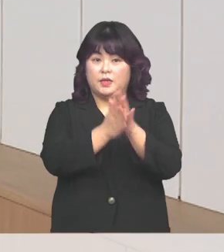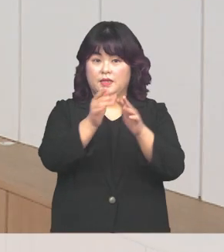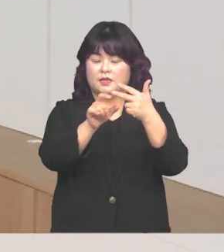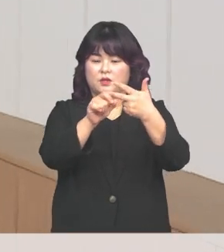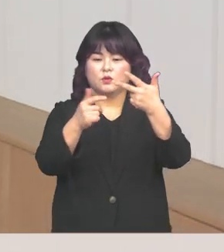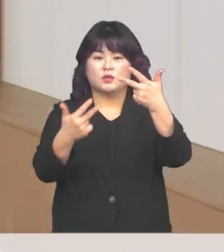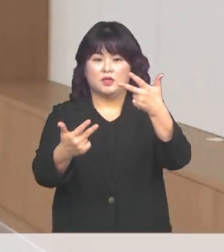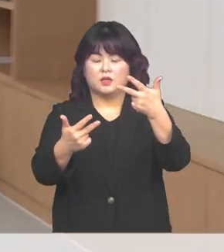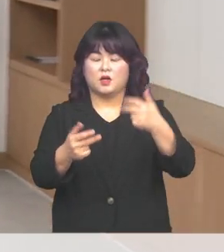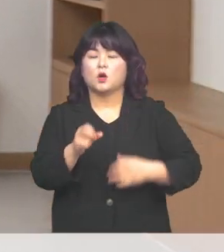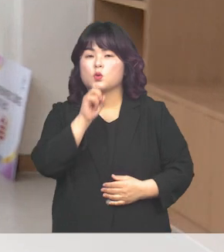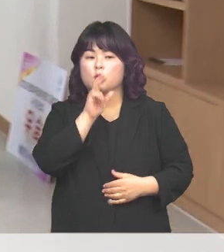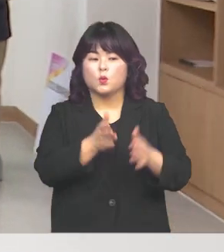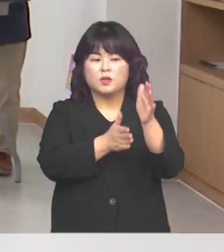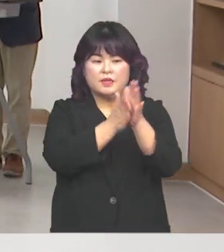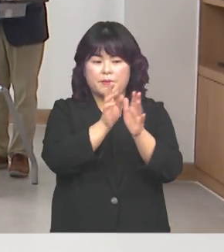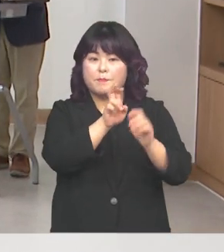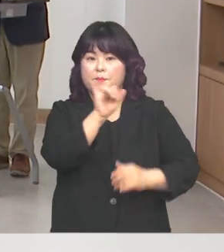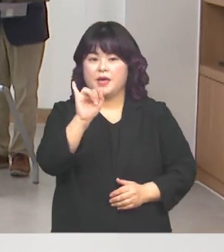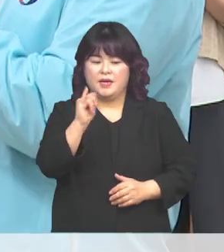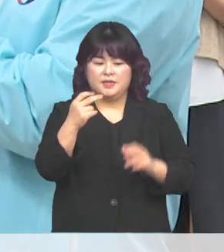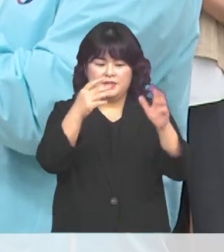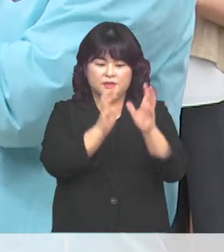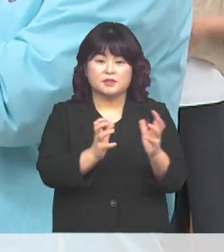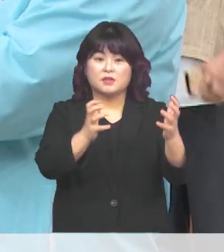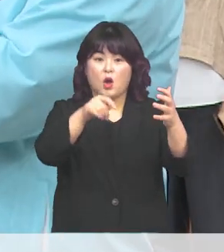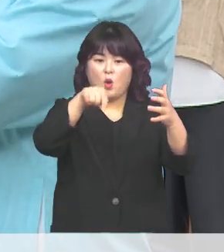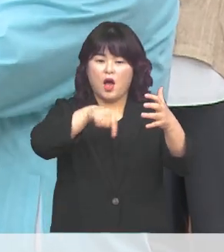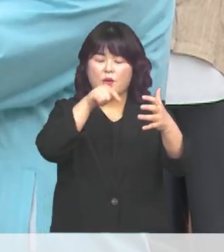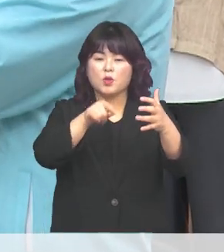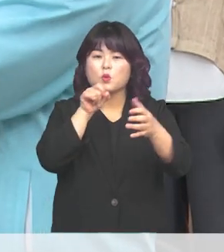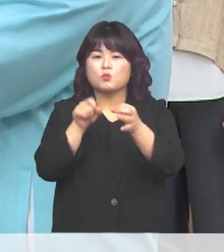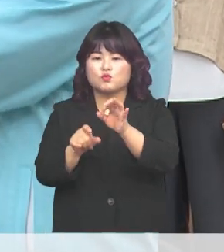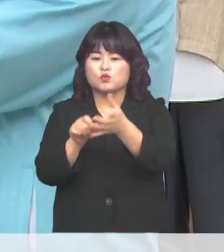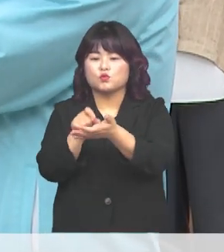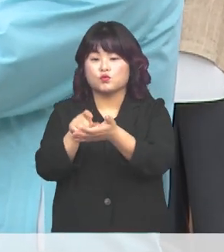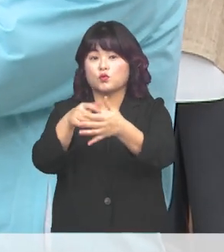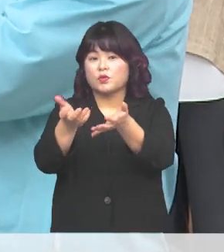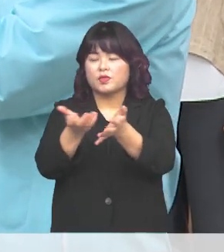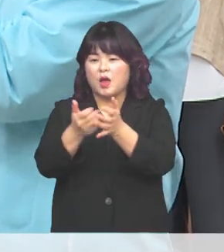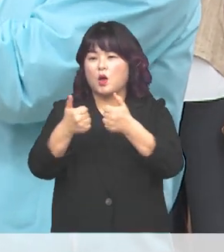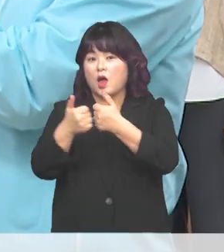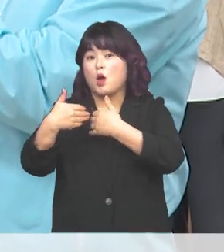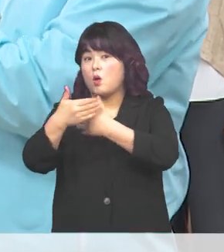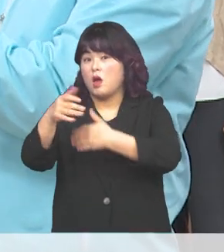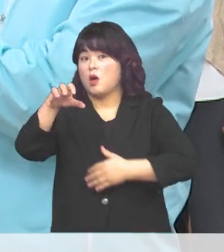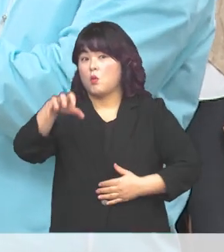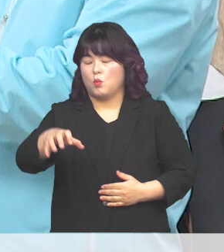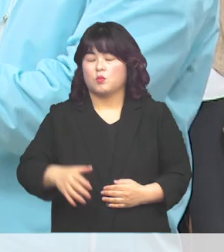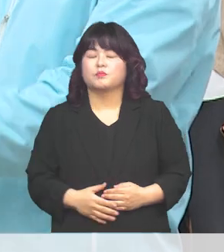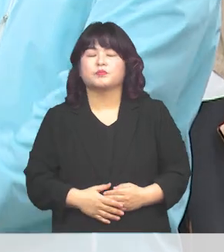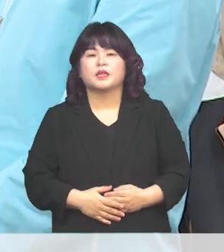용인 특례시는 지난 7일 용인 미르스타디움에 있는 용인시 시민 프로축구단 회의실에서